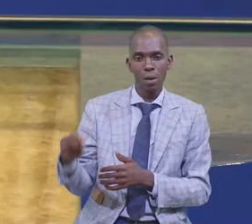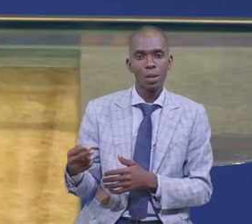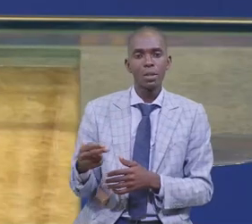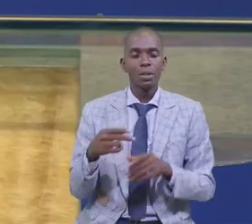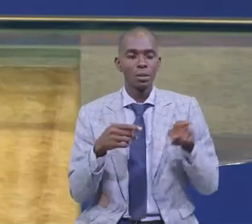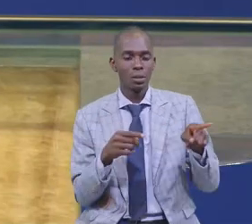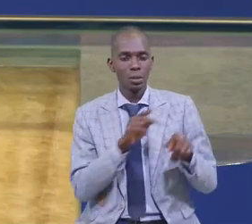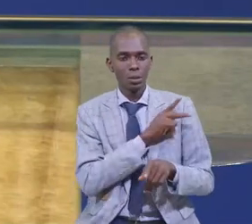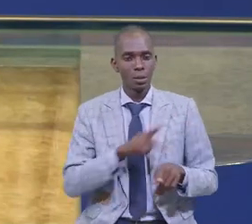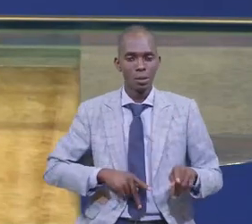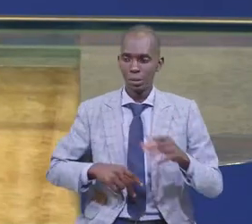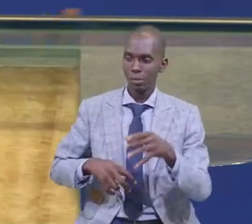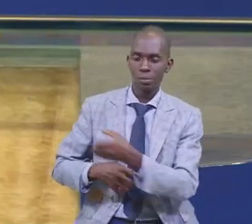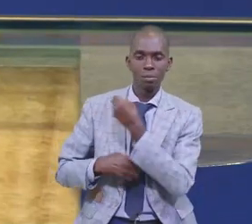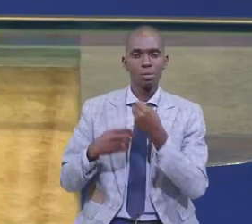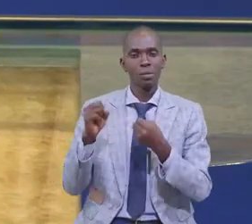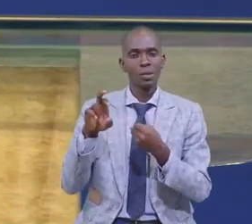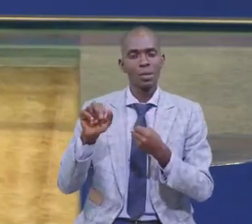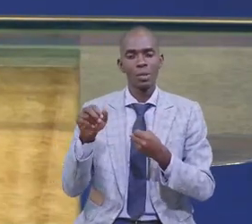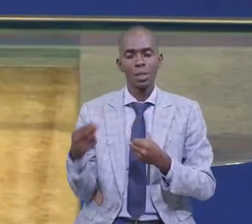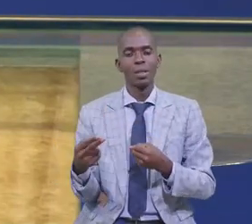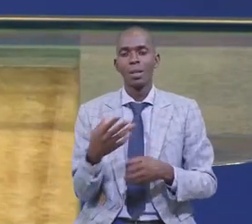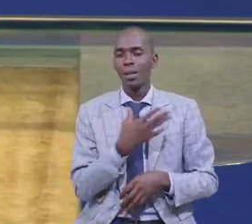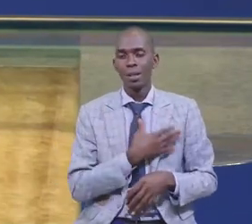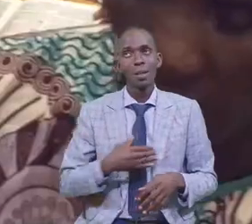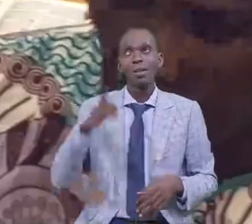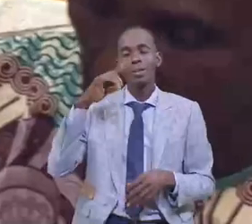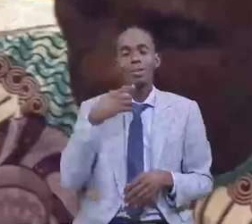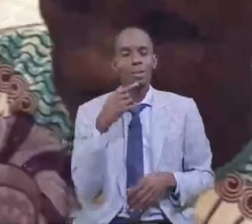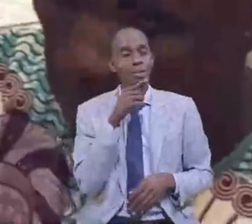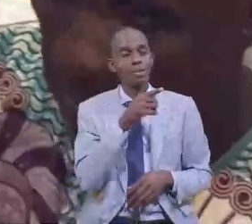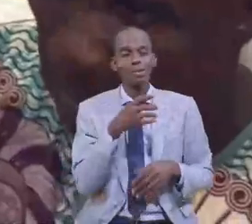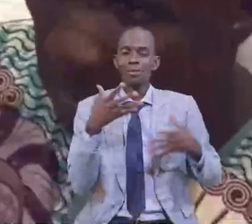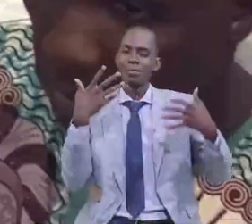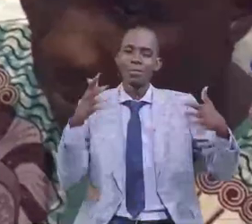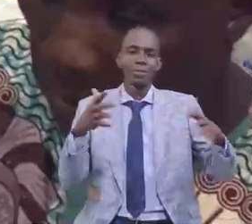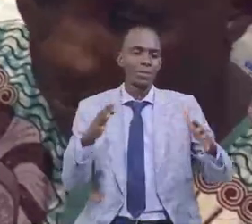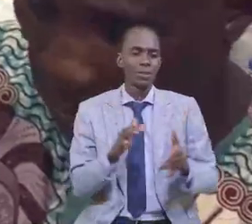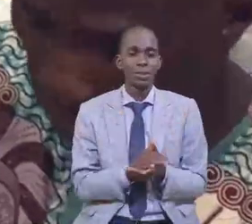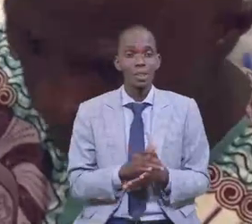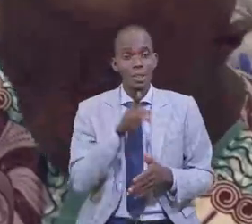homme mort. Ceci là, ce n'est pas la philosophie, ce n'est pas la mort spirituelle.